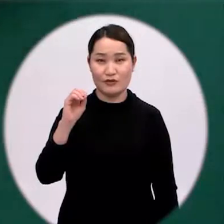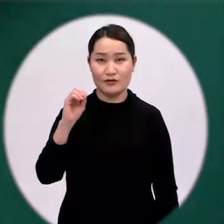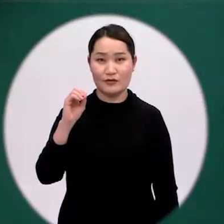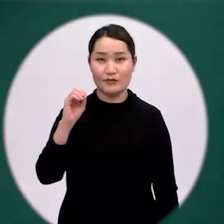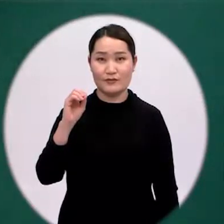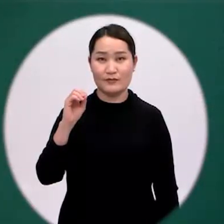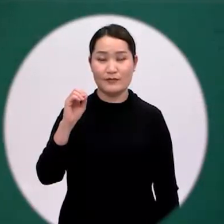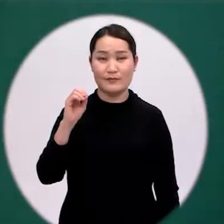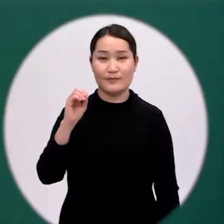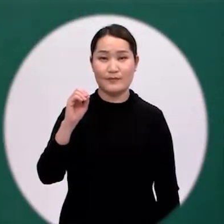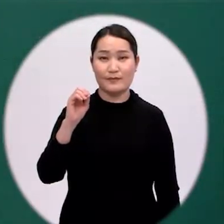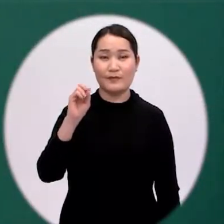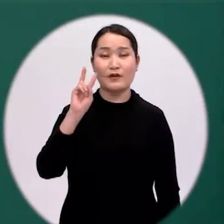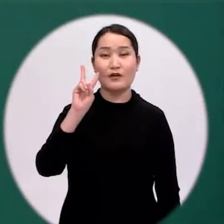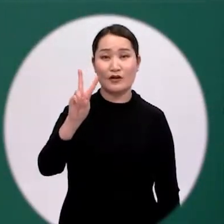20